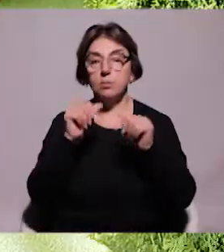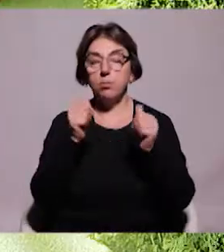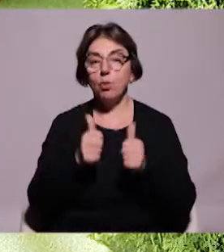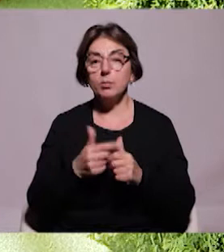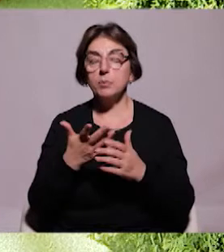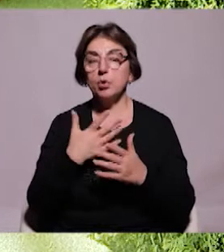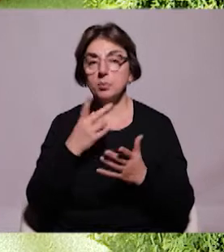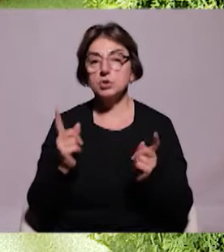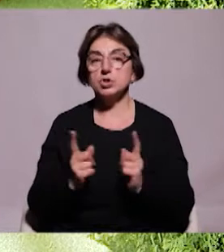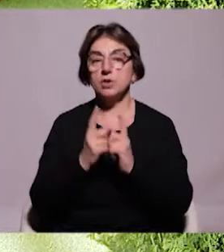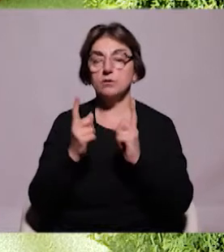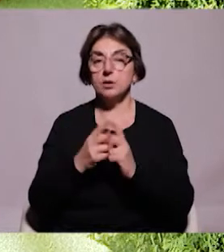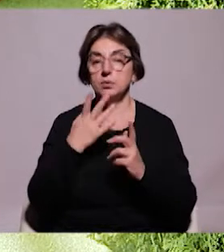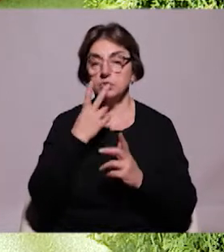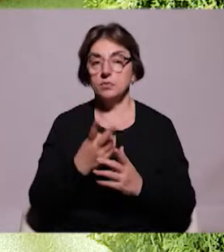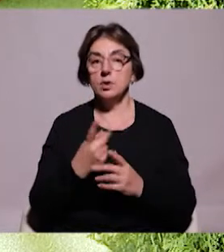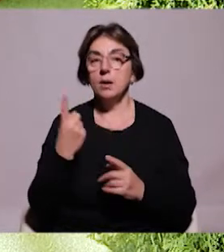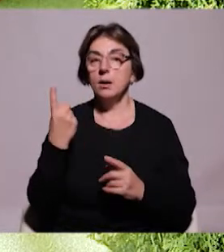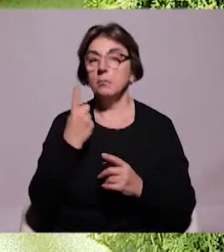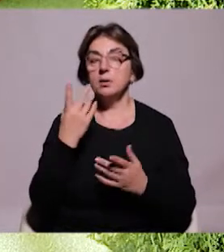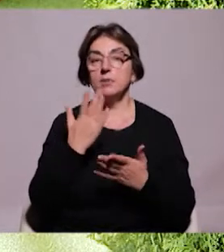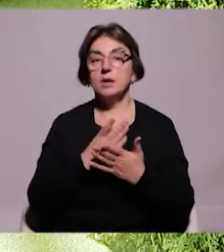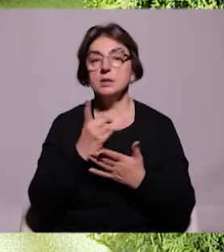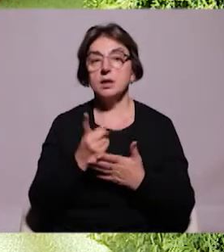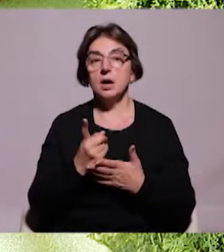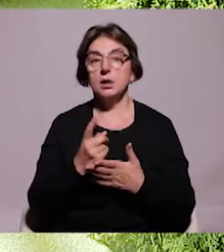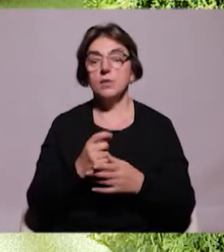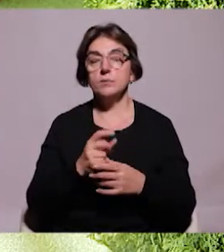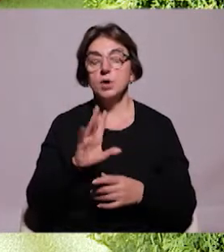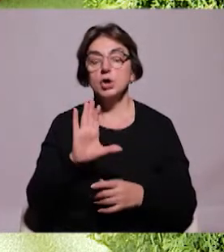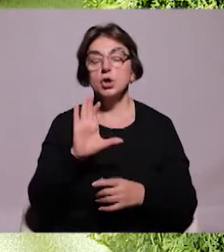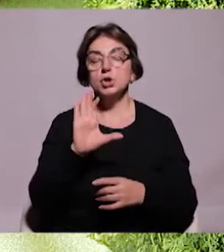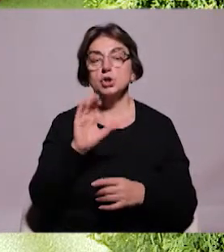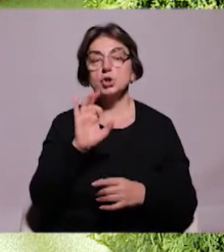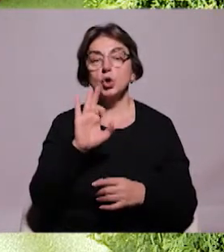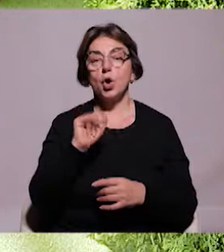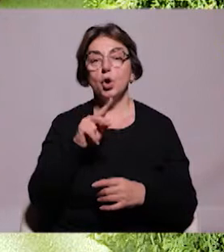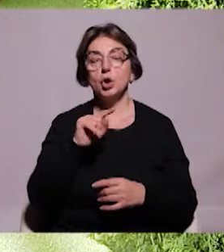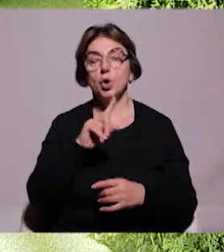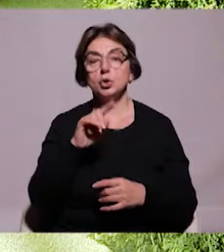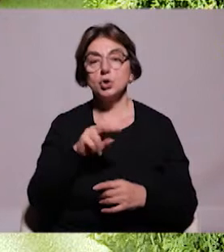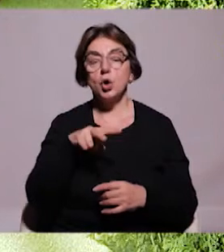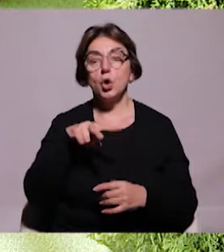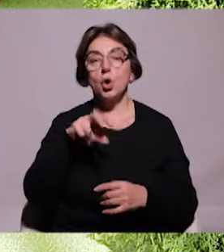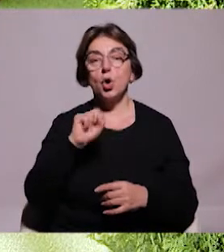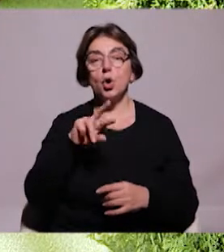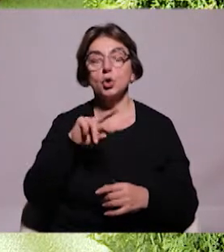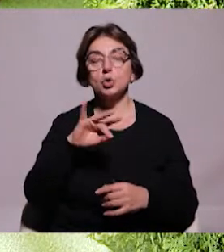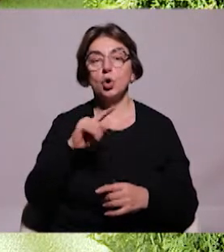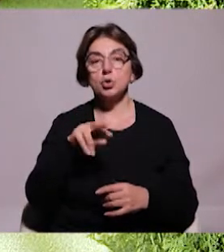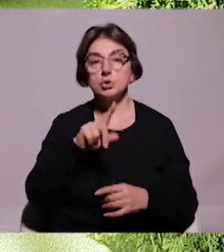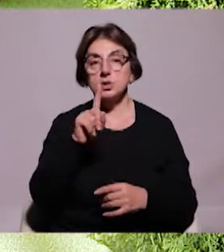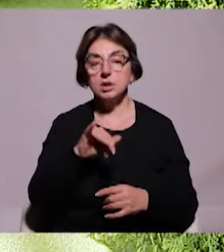რომელსაც შევხვდებით ჩვენ. პირველი ეს არის სკოლიოზი, შემდეგი ლორდოზი